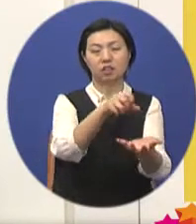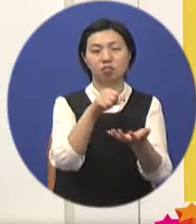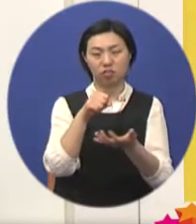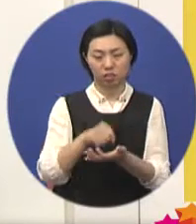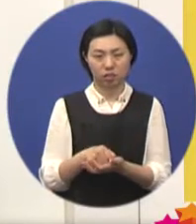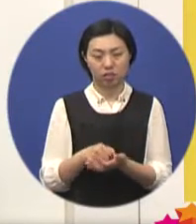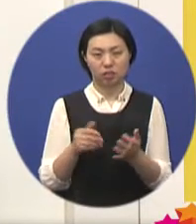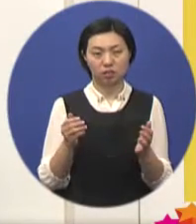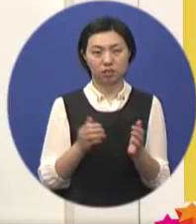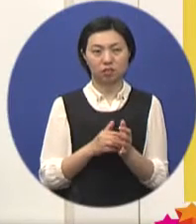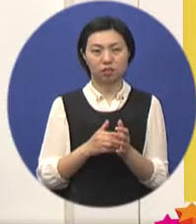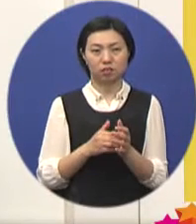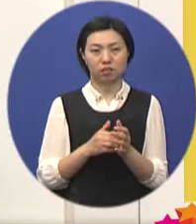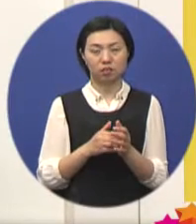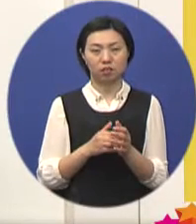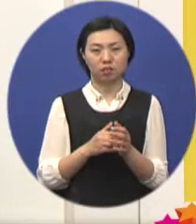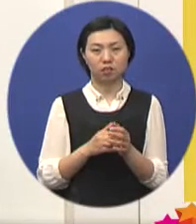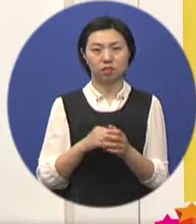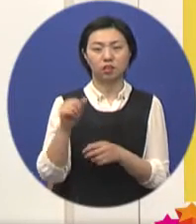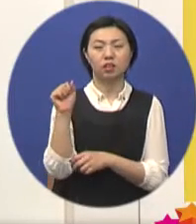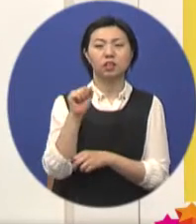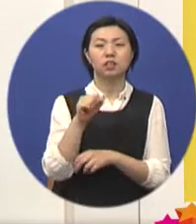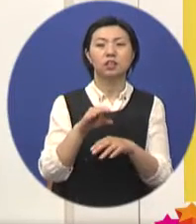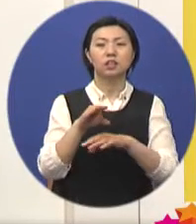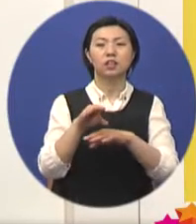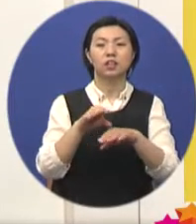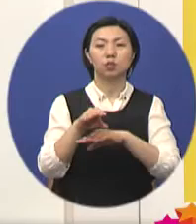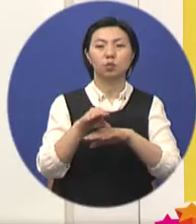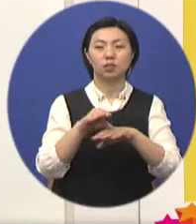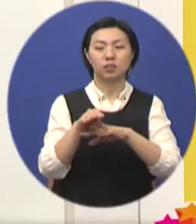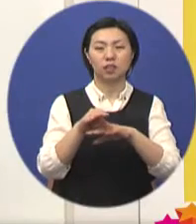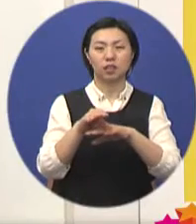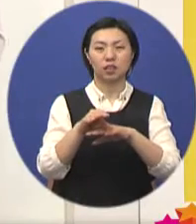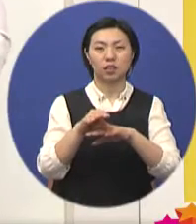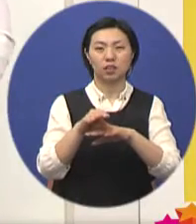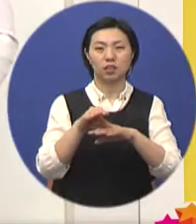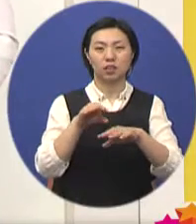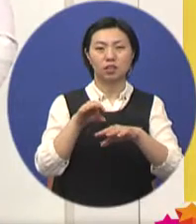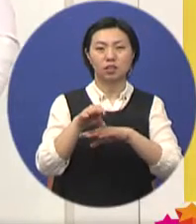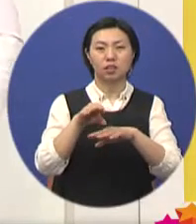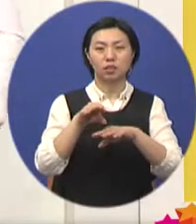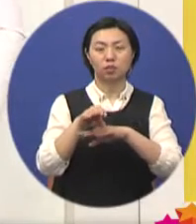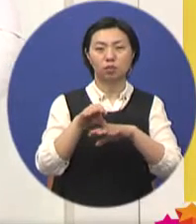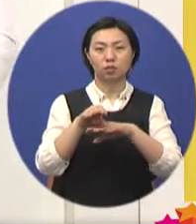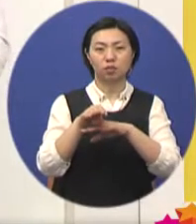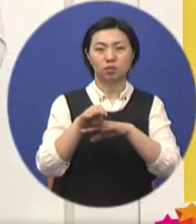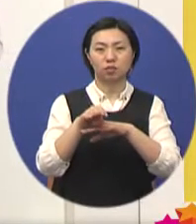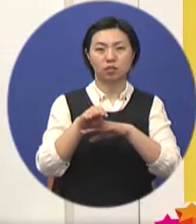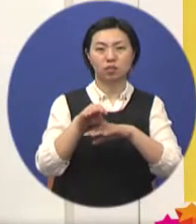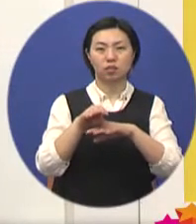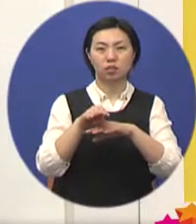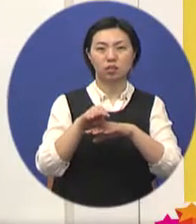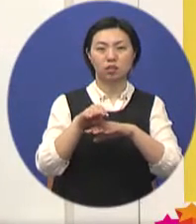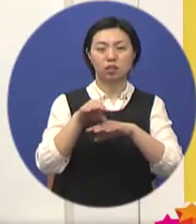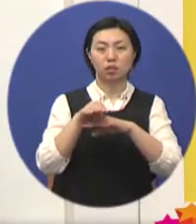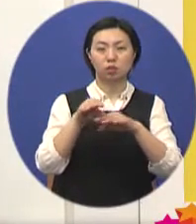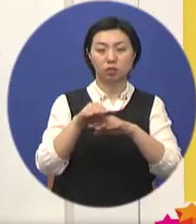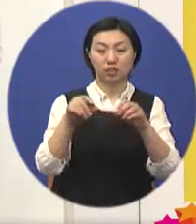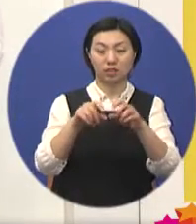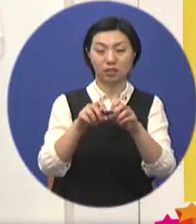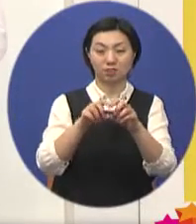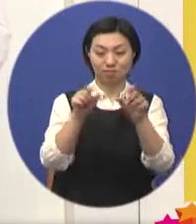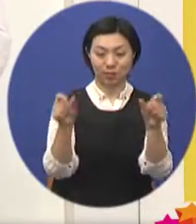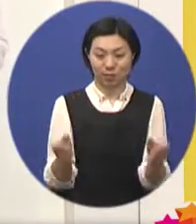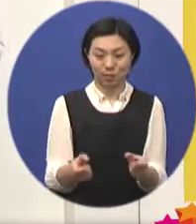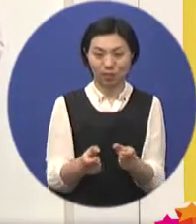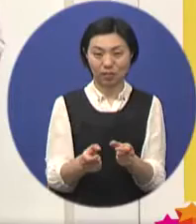예. 저기 자동차 커버. 예. 그거 이제 실 사가지고 왔어, 이 여성님. 아, 실. 따드린다 그런 거. 저를